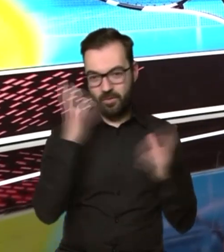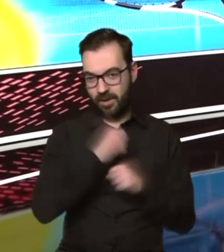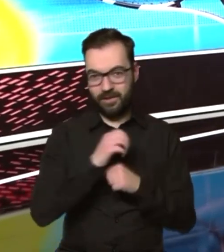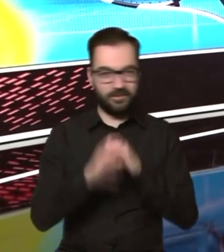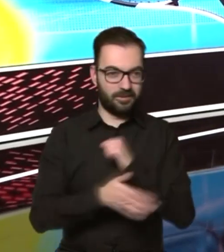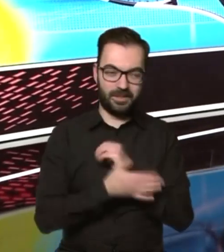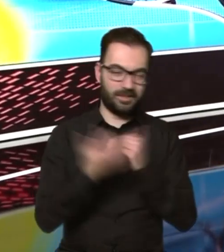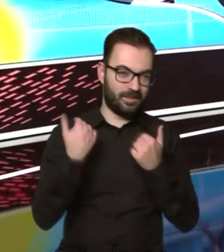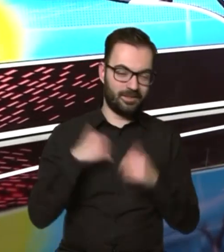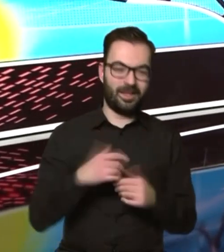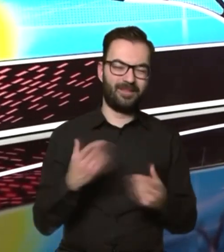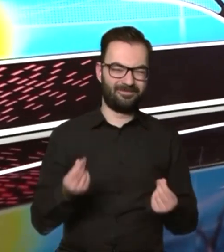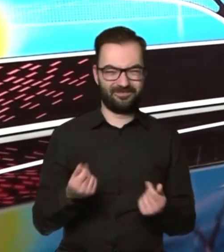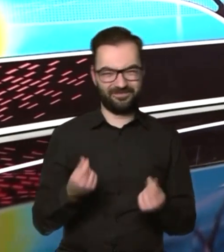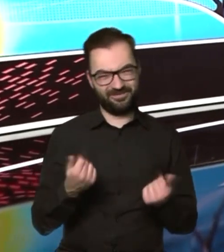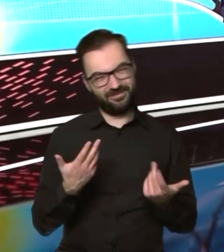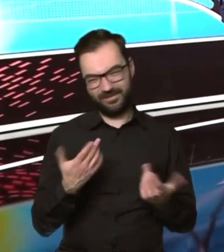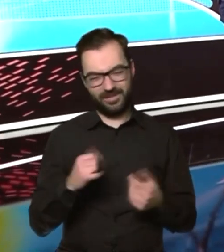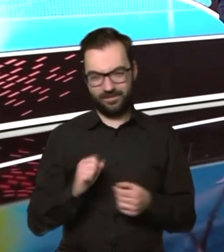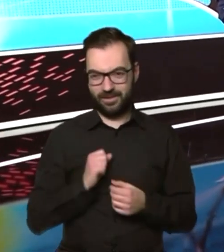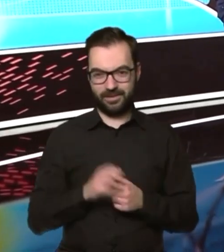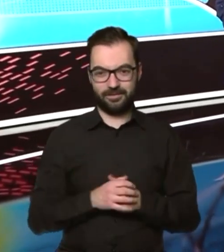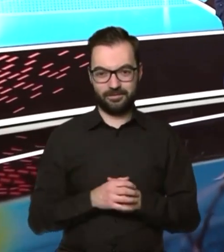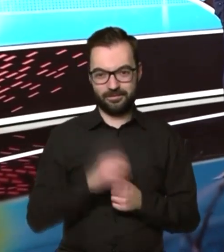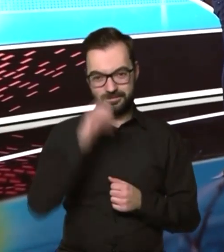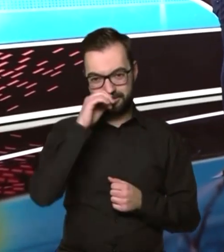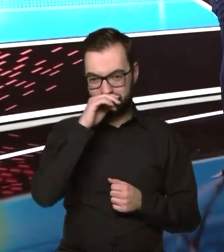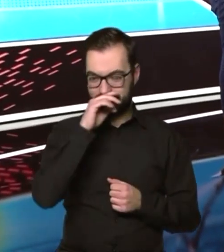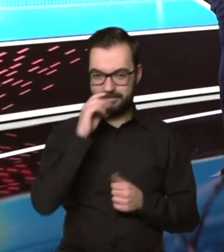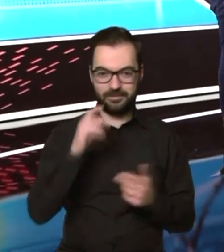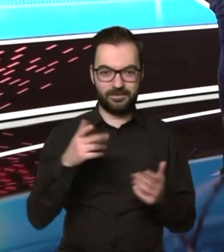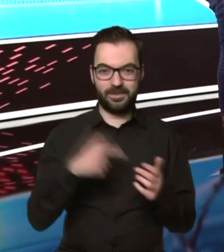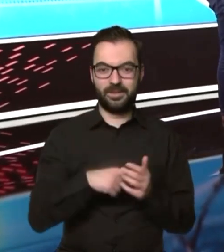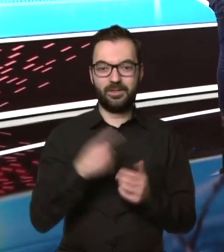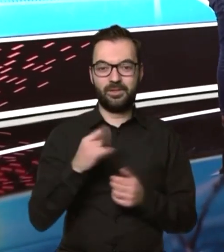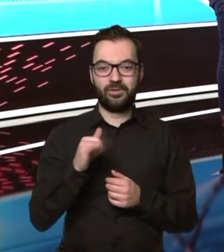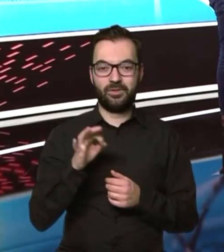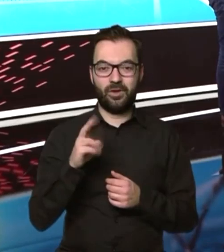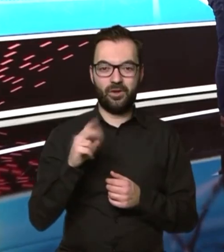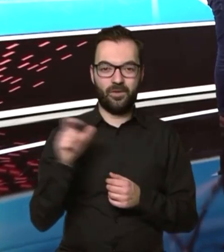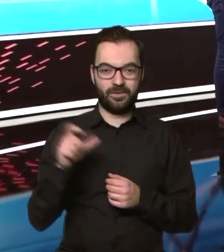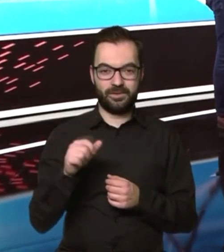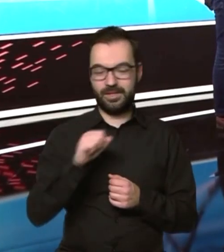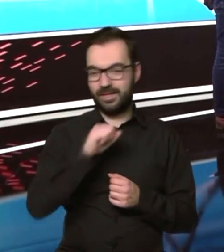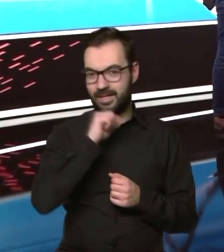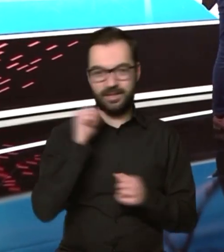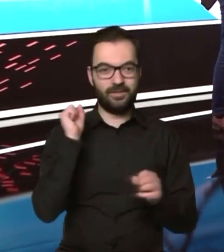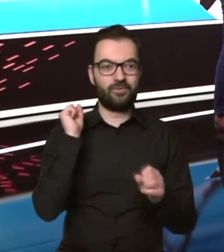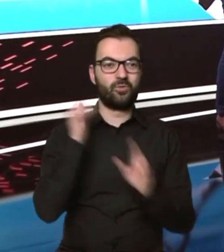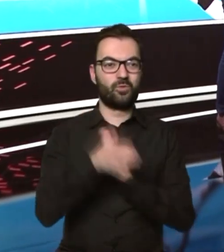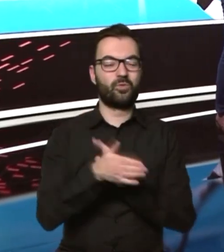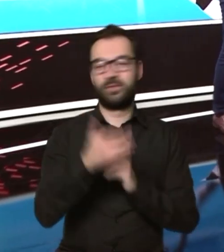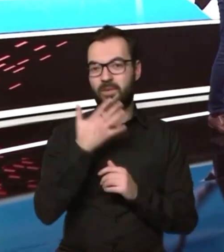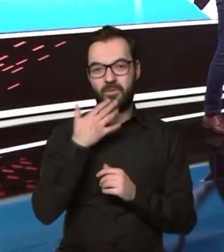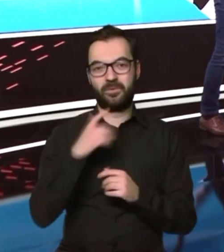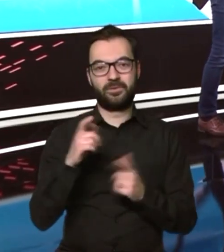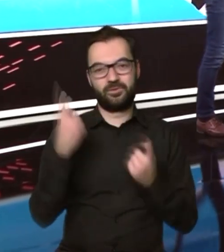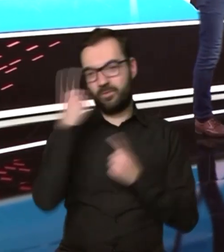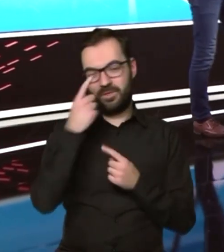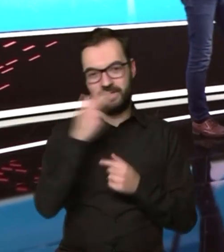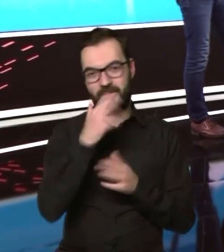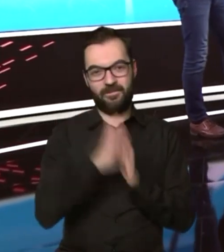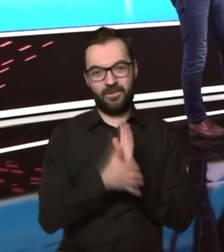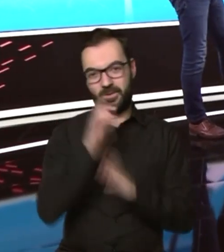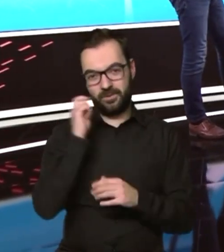wspierać, natomiast no niesmak po prostu pozostaje i mówię, no Nowak Dżokowicz też nigdy nie powiedział wyraźnie, co o tym wszystkim